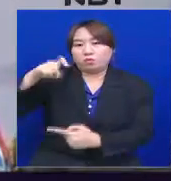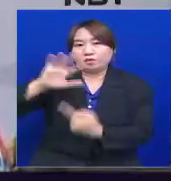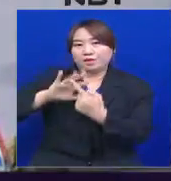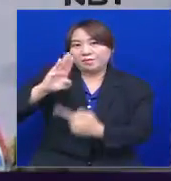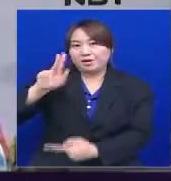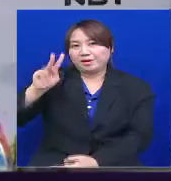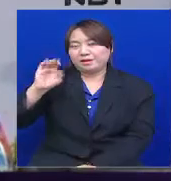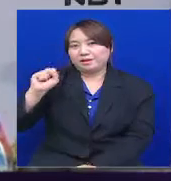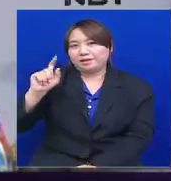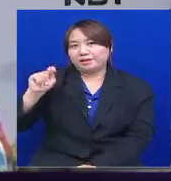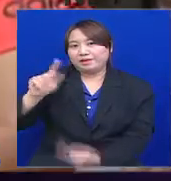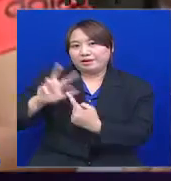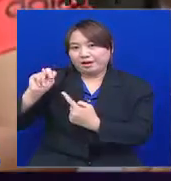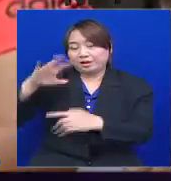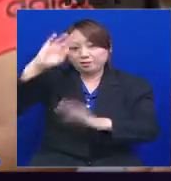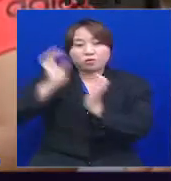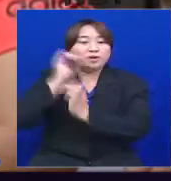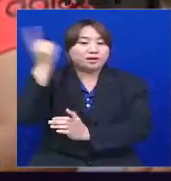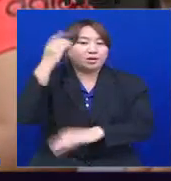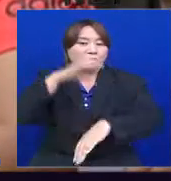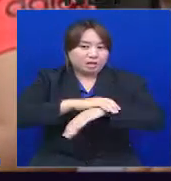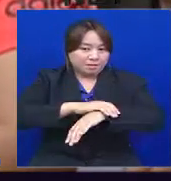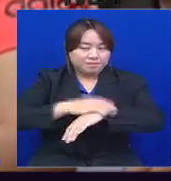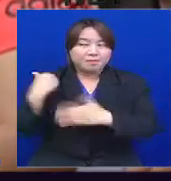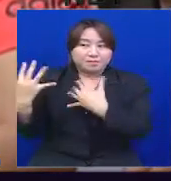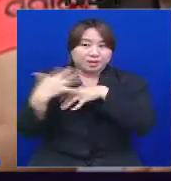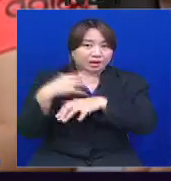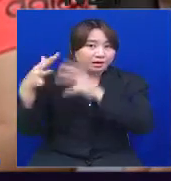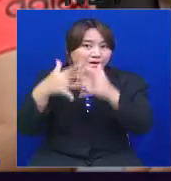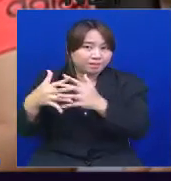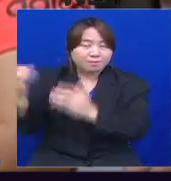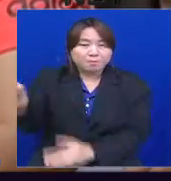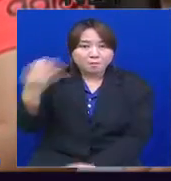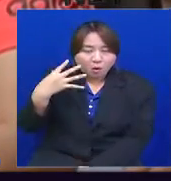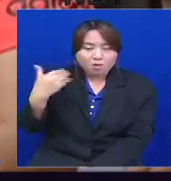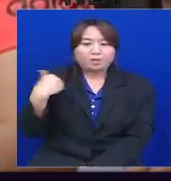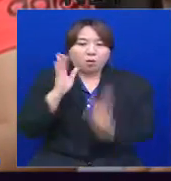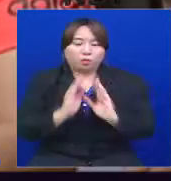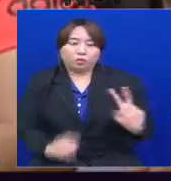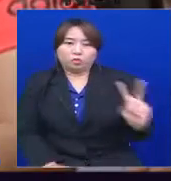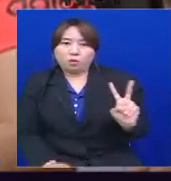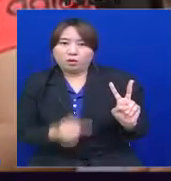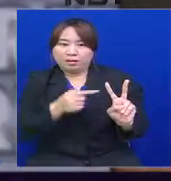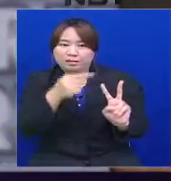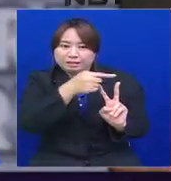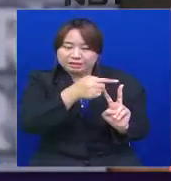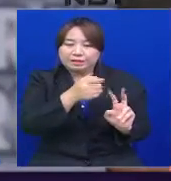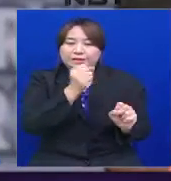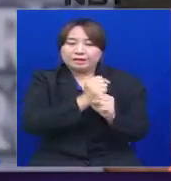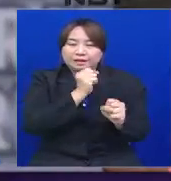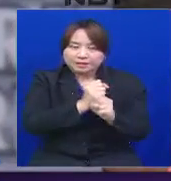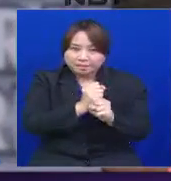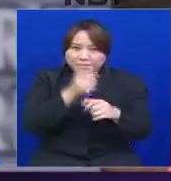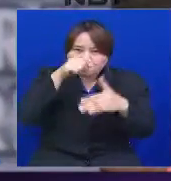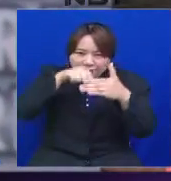ตำรวจท่องเที่ยวจับกุมตัวหลังจากได้รับการประสานเบาะแสจากทางการสหรัฐอเมริกาว่าทั้ง 2คนได้สร้างและส่งมาแวร์เพื่อ